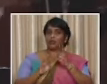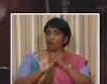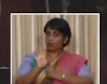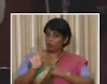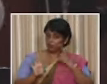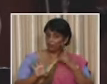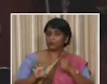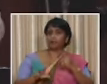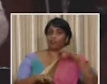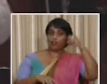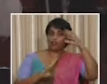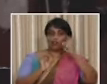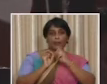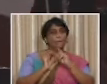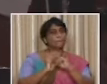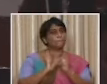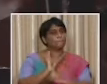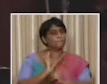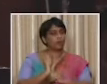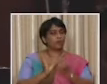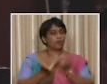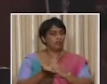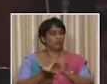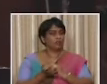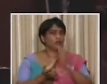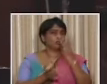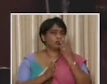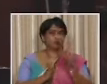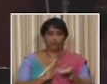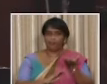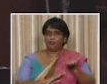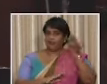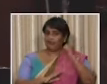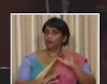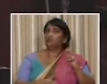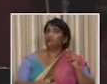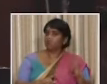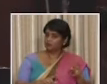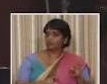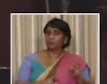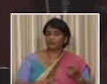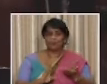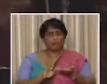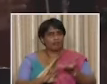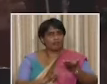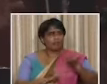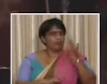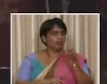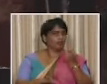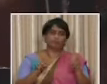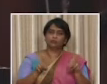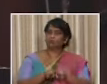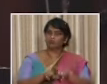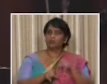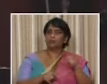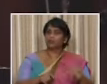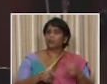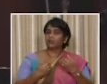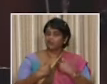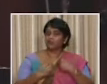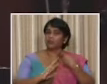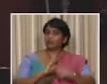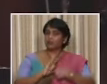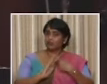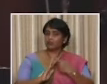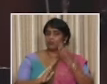වසරේ විදුලි බිල 3 වතාවක්ම වැඩි වෙනවා. ඉතින් මේ වැඩි වෙන මිලත් එක්ක අපේ රටේ